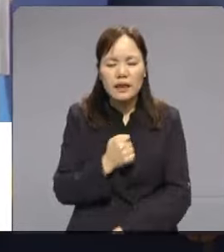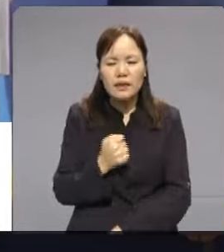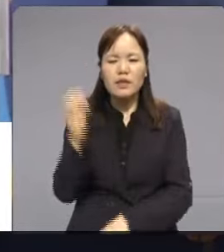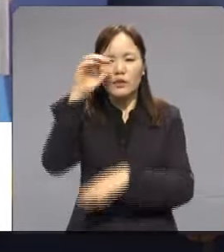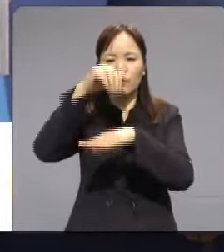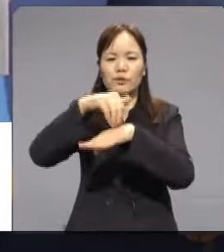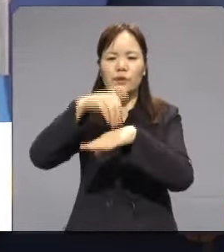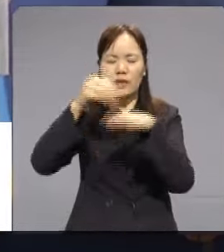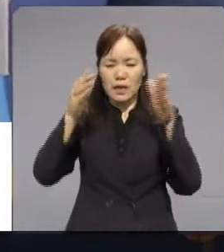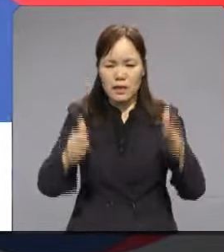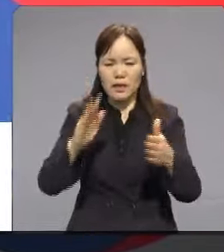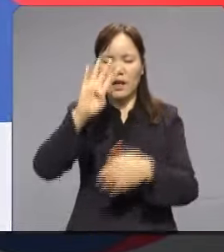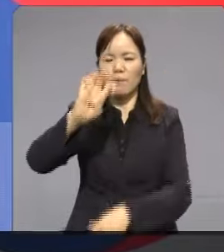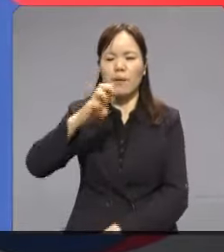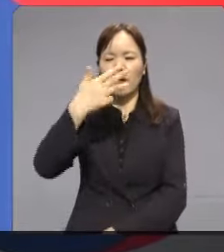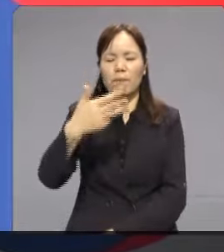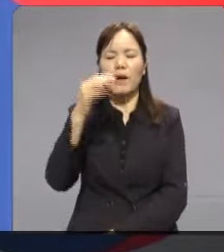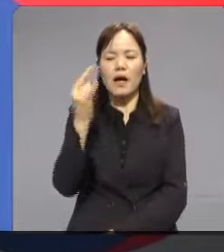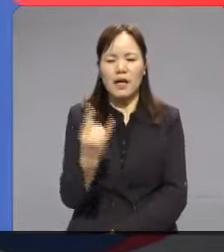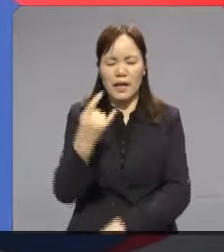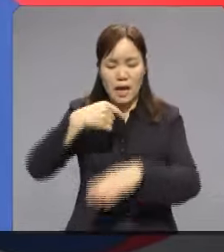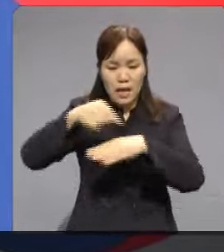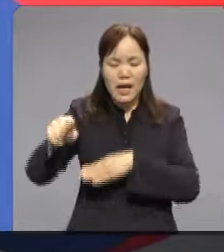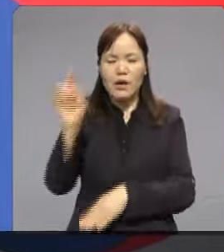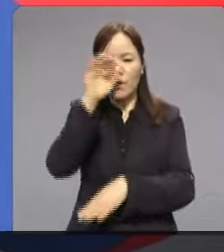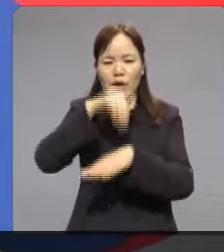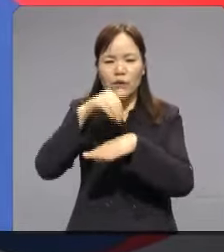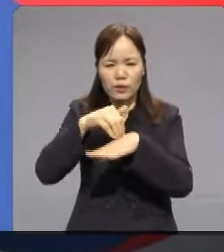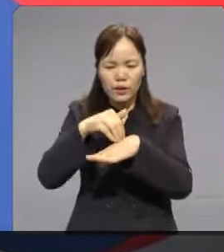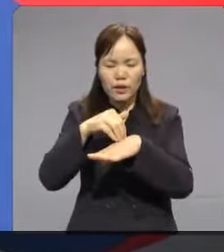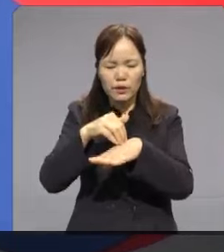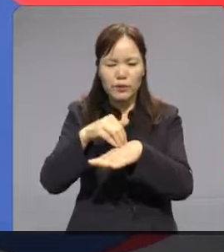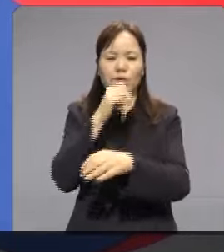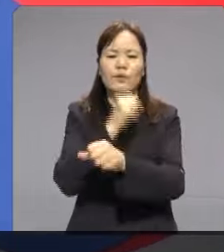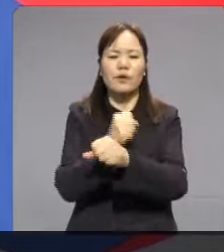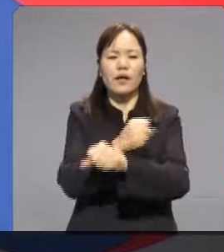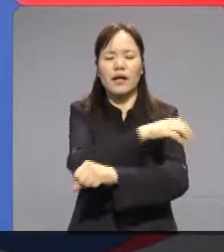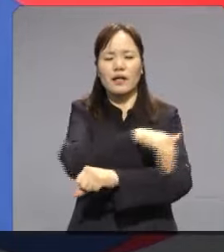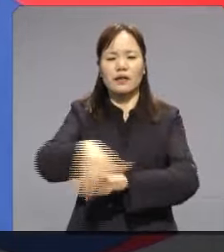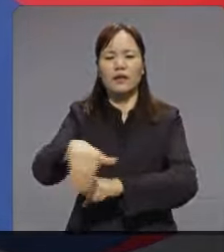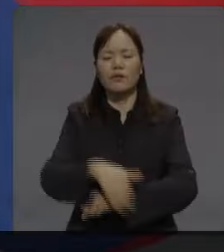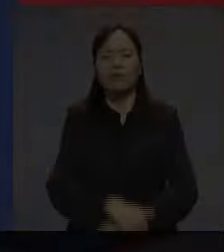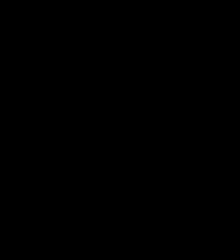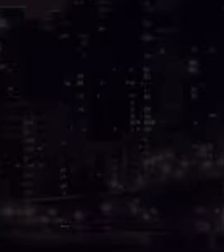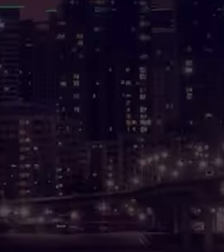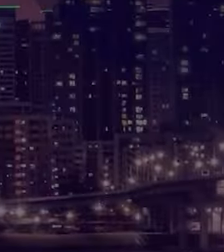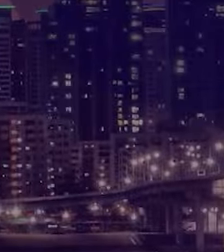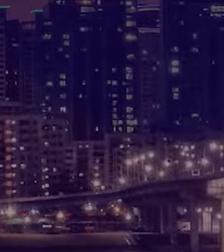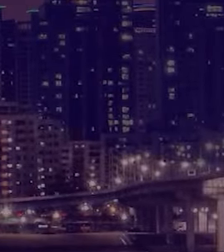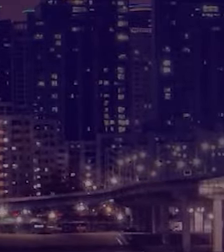48차례에 걸친 대규모 야외 실기동도 병행하며 내실을 기할 방침입니다.